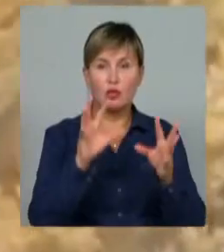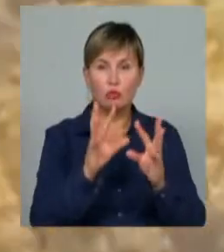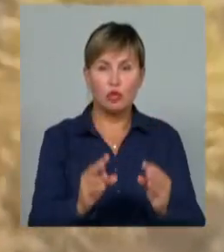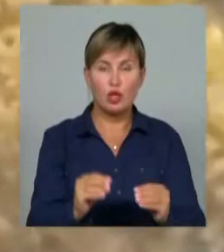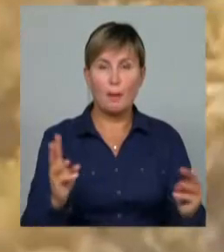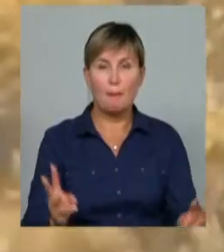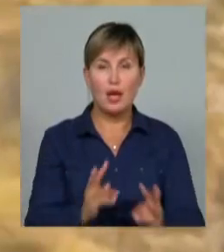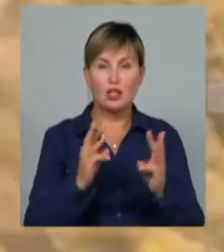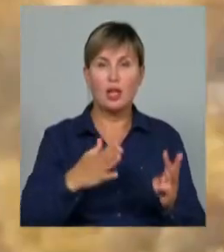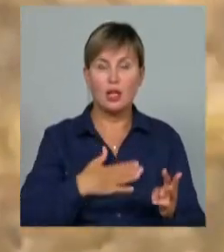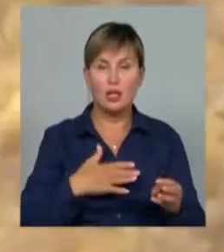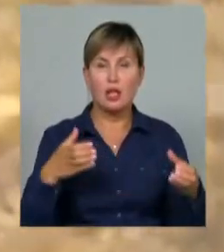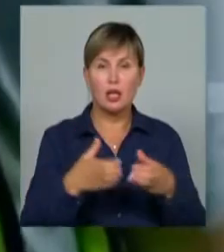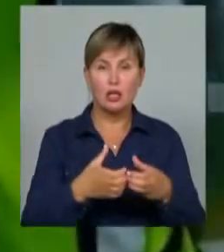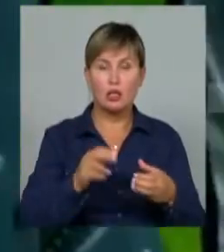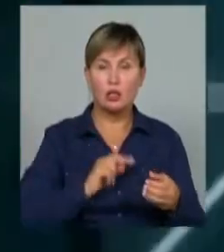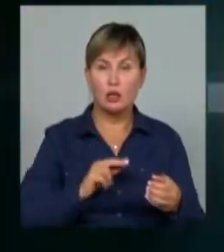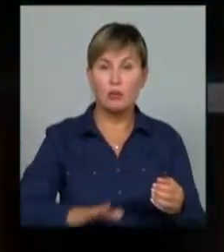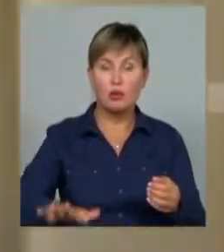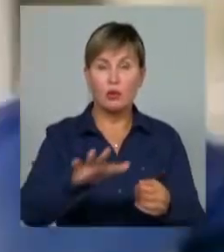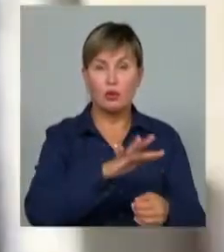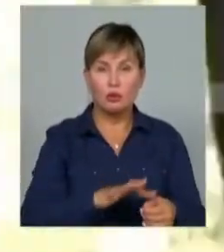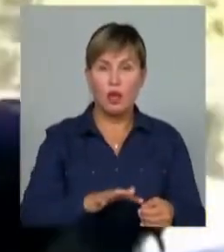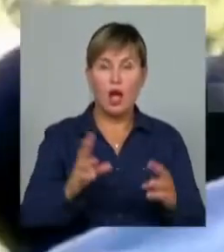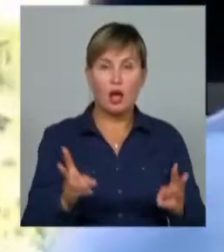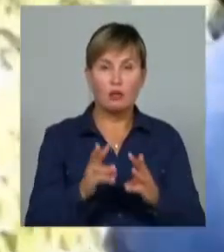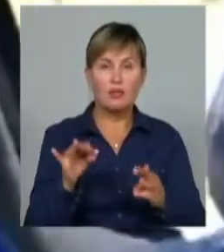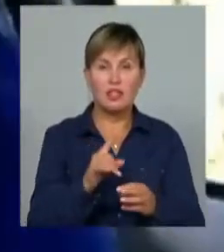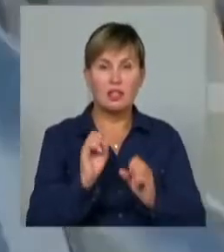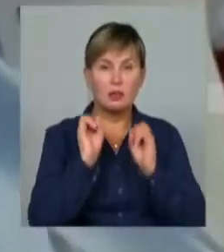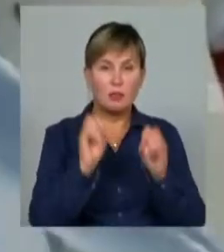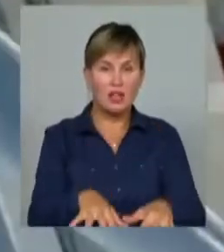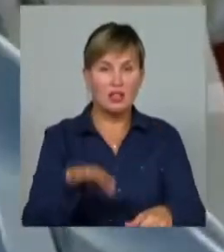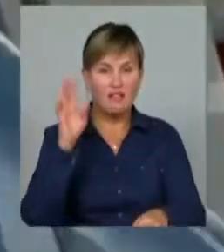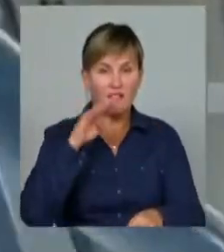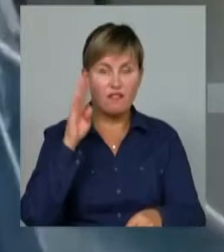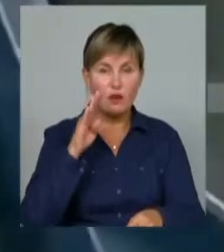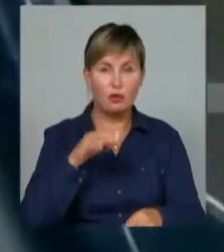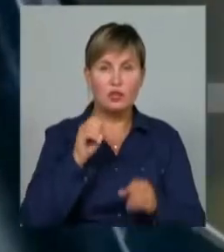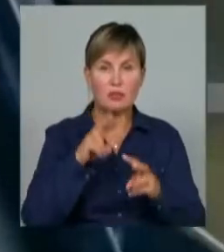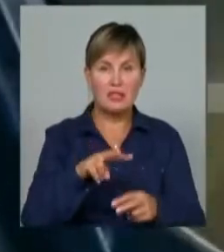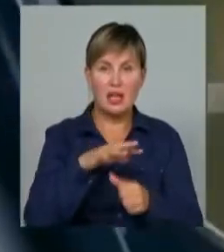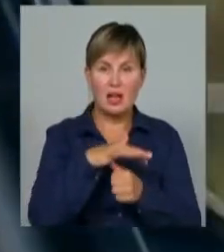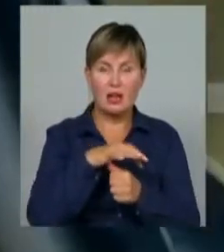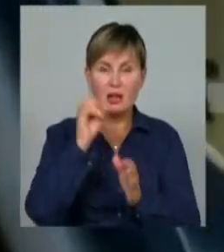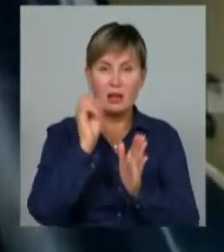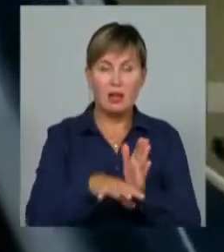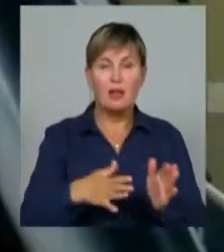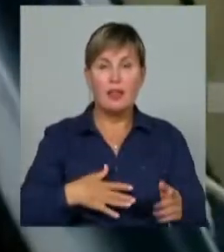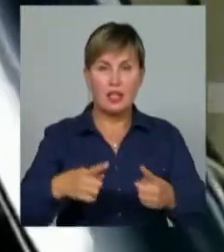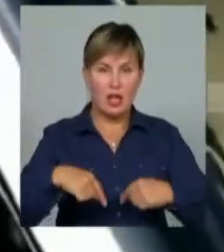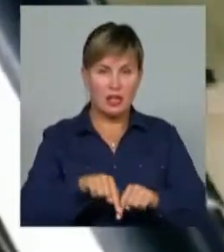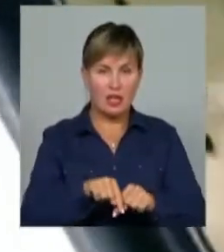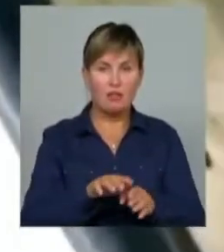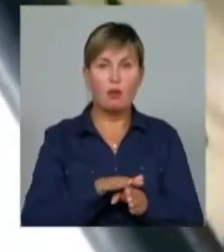пожаров. Наши экипажи патрулируют зону, охваченную огнем, и сбрасывают воду с винтокрылых машин. Наш отряд выполняет